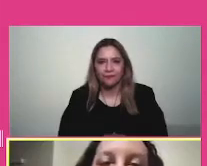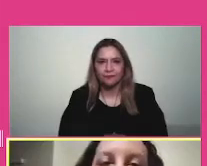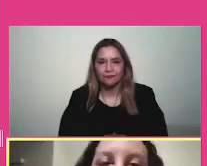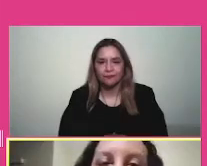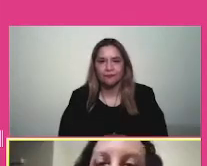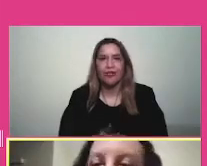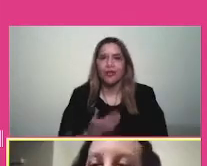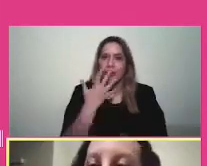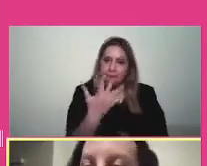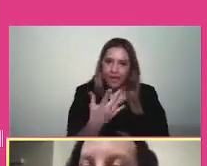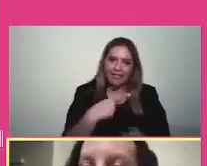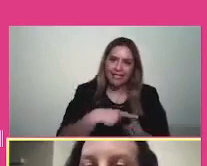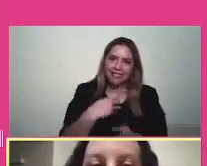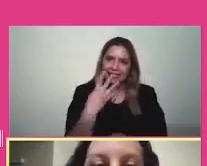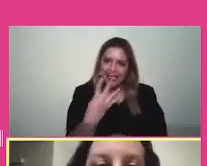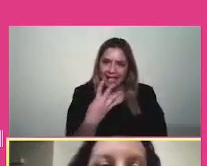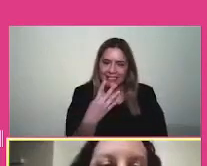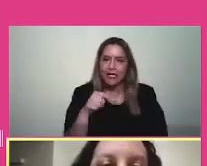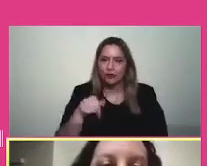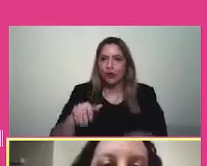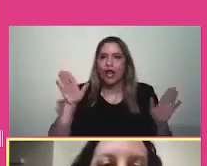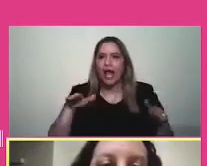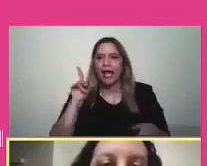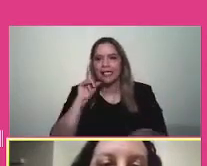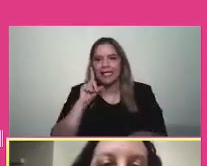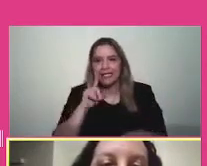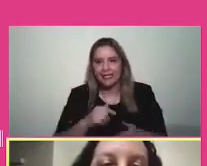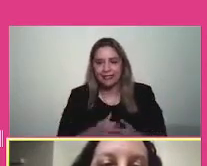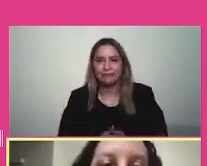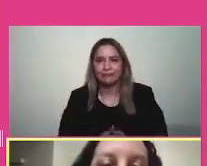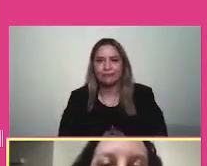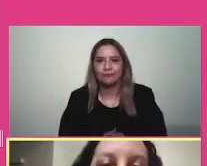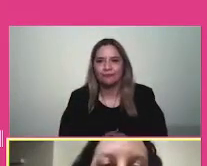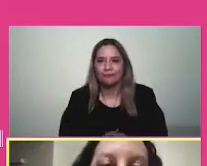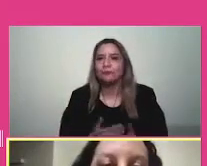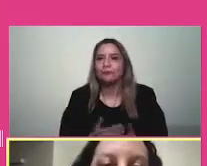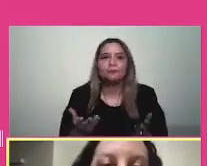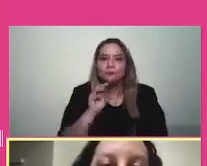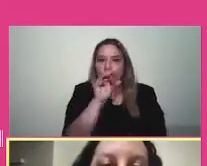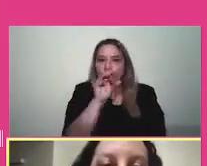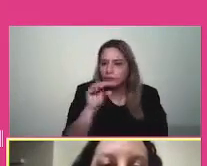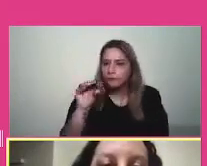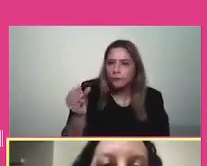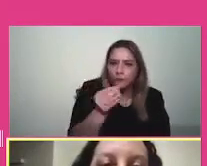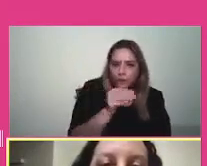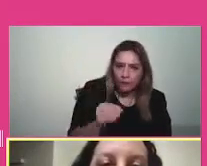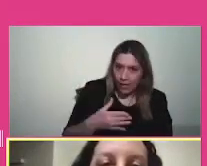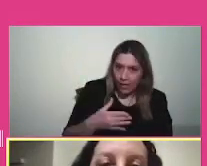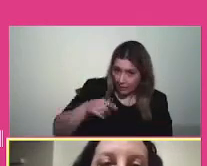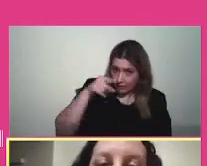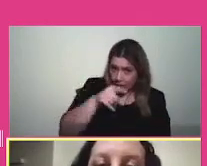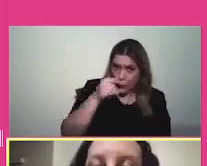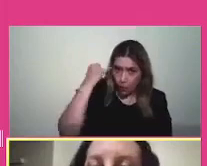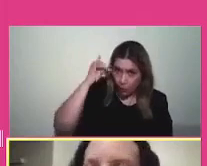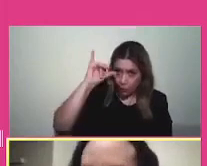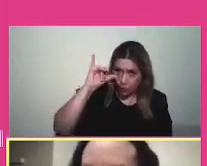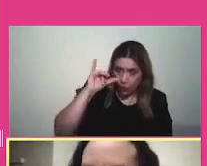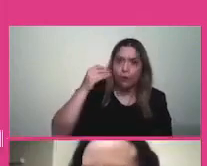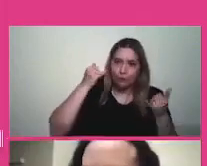Πέντε και τέσσερα. Και παίζει η Αγγελική. Αγγελική, προς τα πού θες να πάμε? Να πάω εδώ στο άλλο μηνοταυράκι?